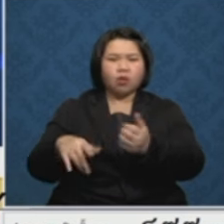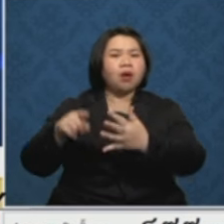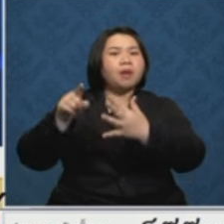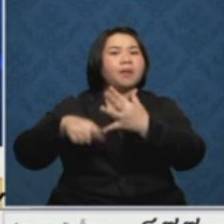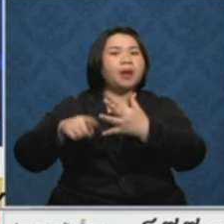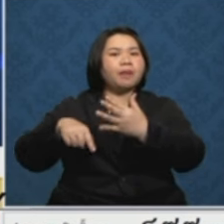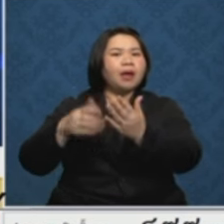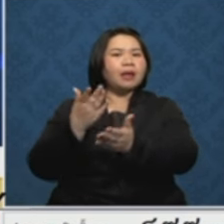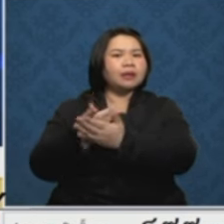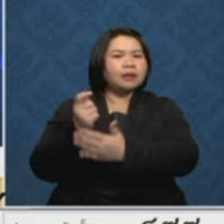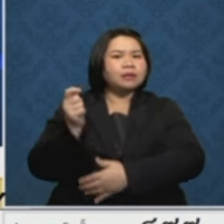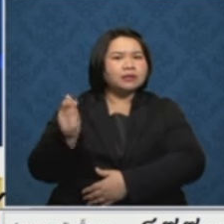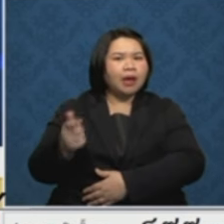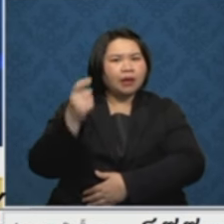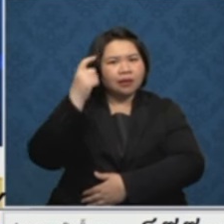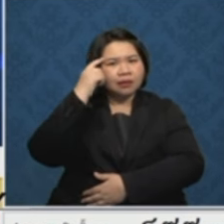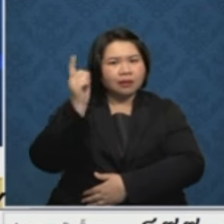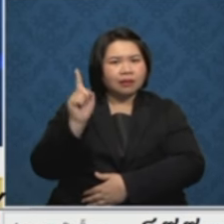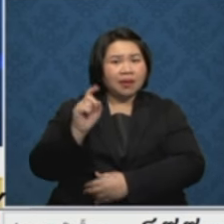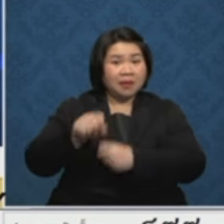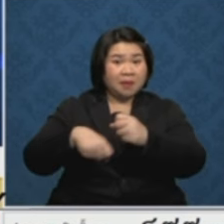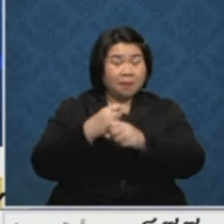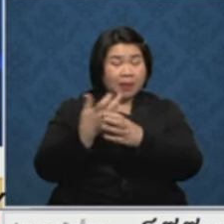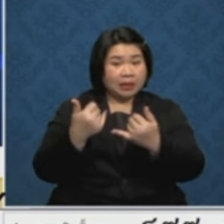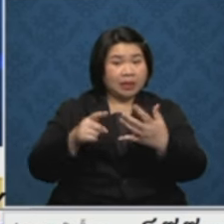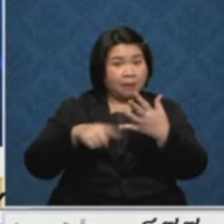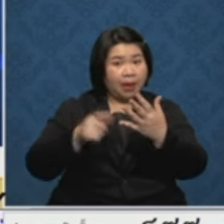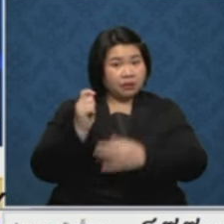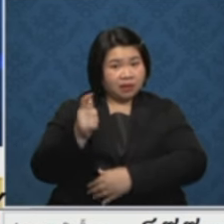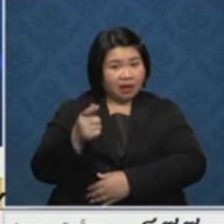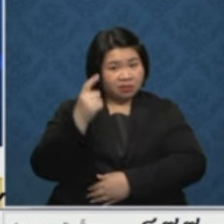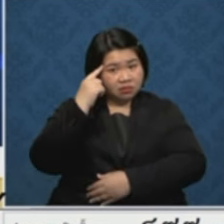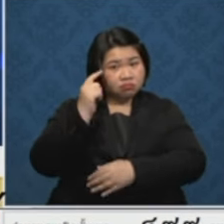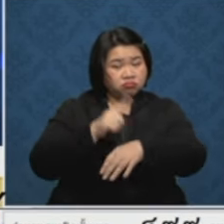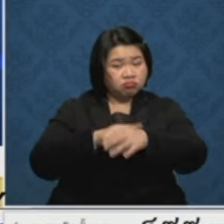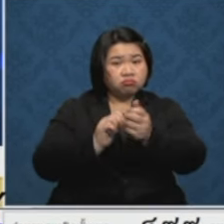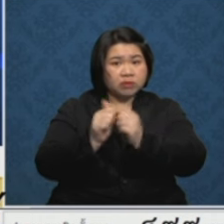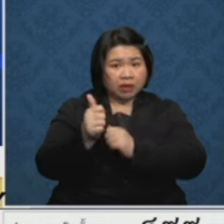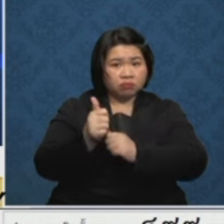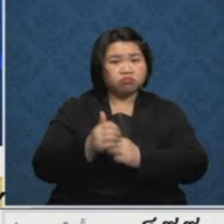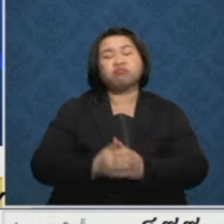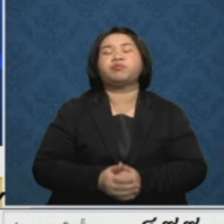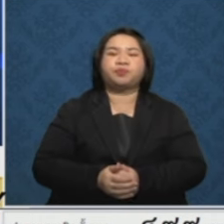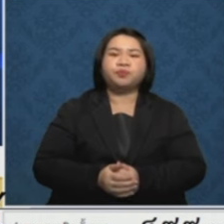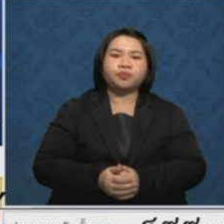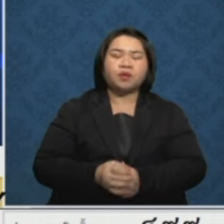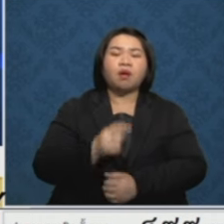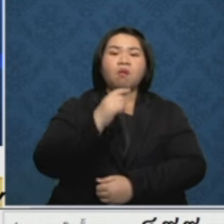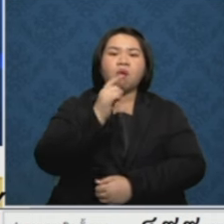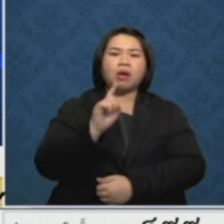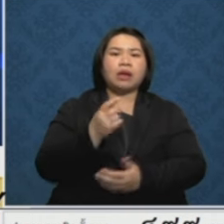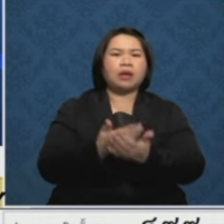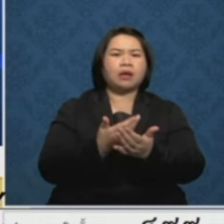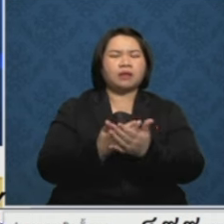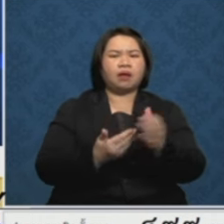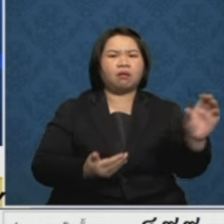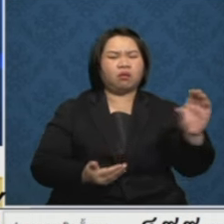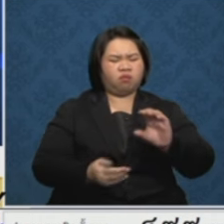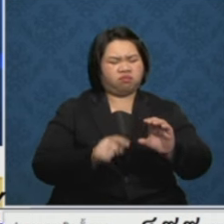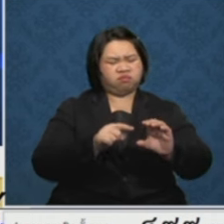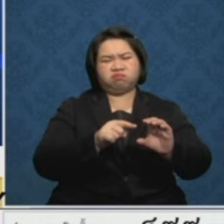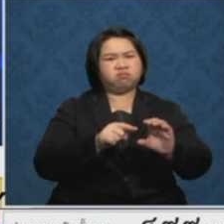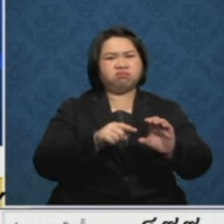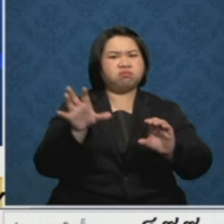มันจะทันได้ยังไงคะท่านประธานนี่ยังไม่ต้องพูดถึงนะคะว่างบที่ใช้เนี่ยก็แปลกประหลาดม